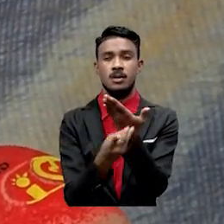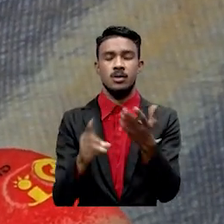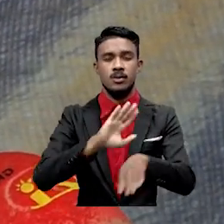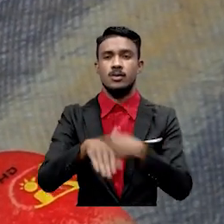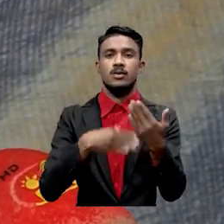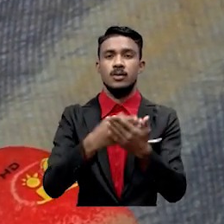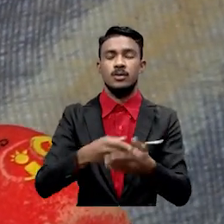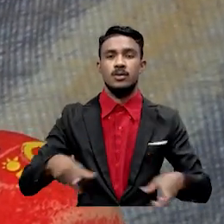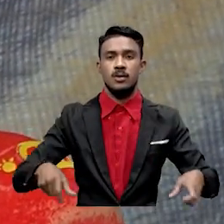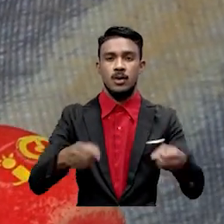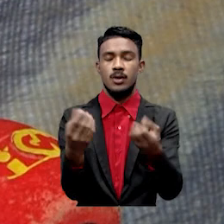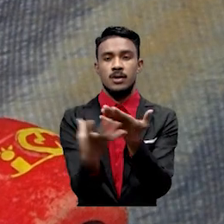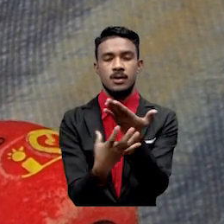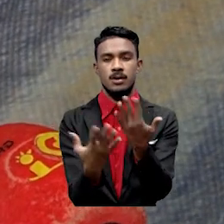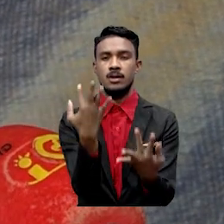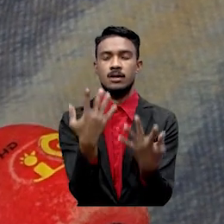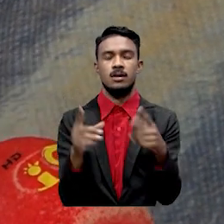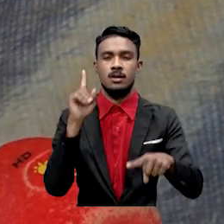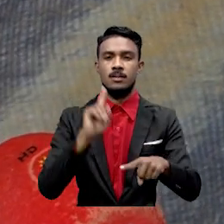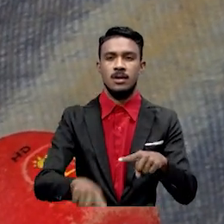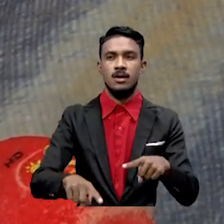aku. Kaleng kuat kred.